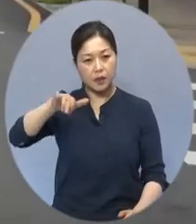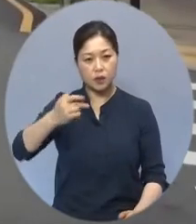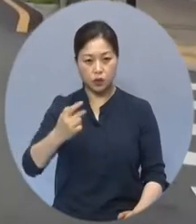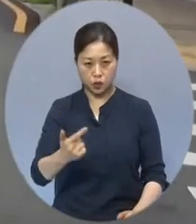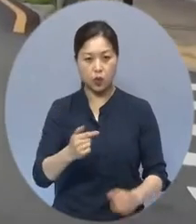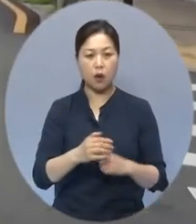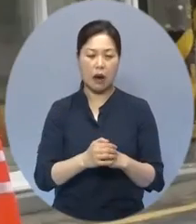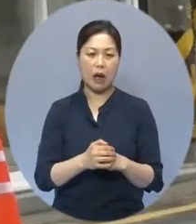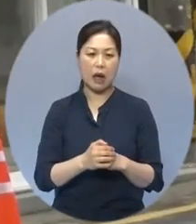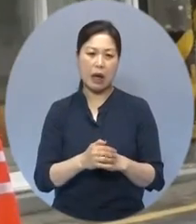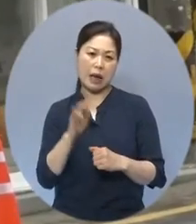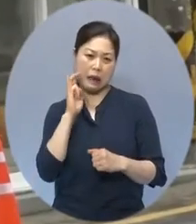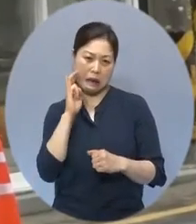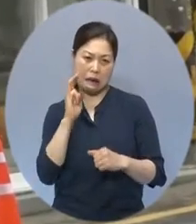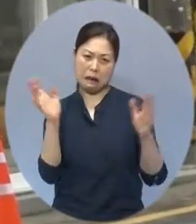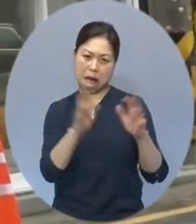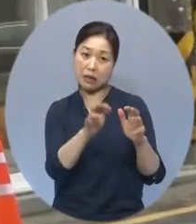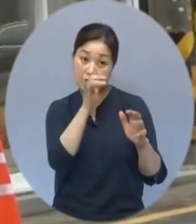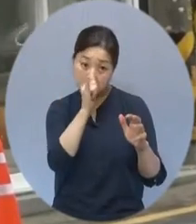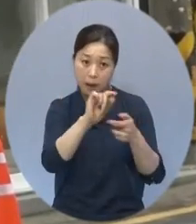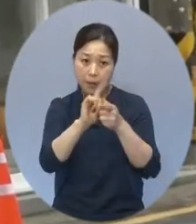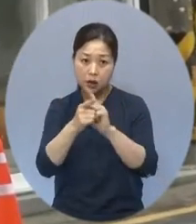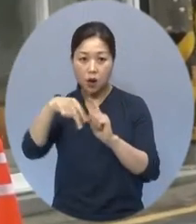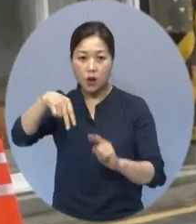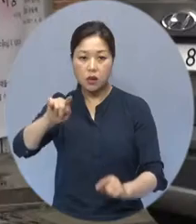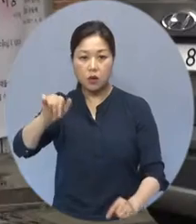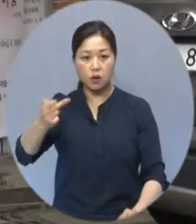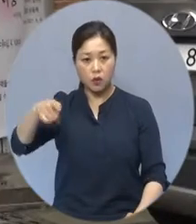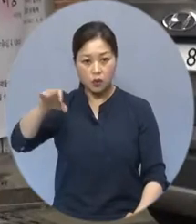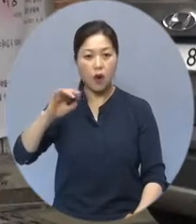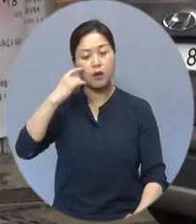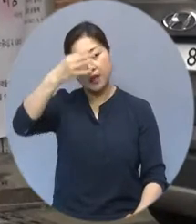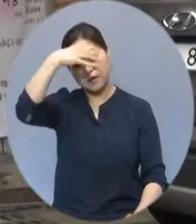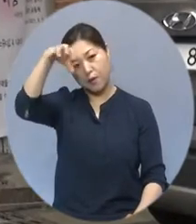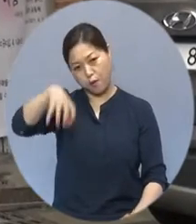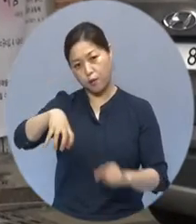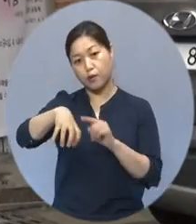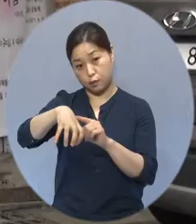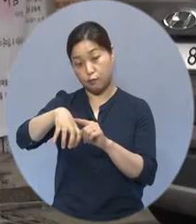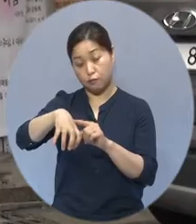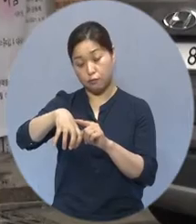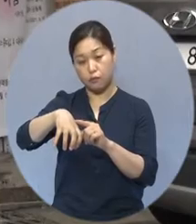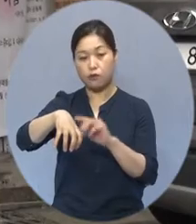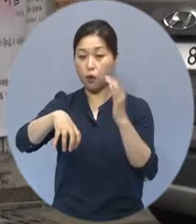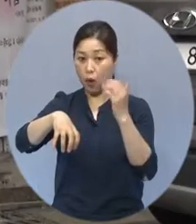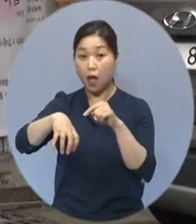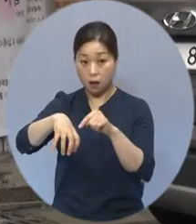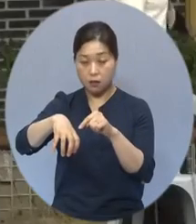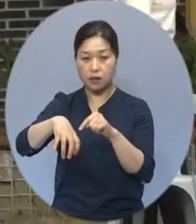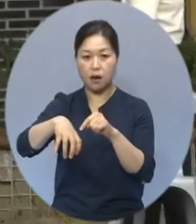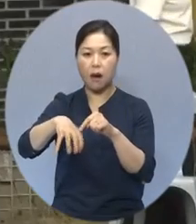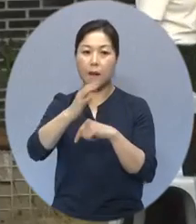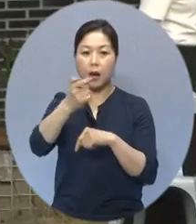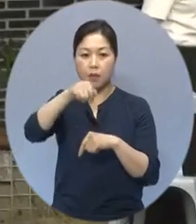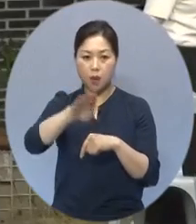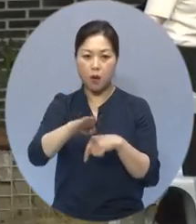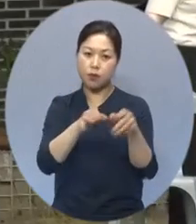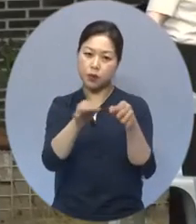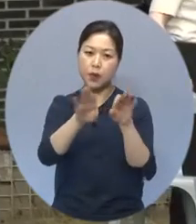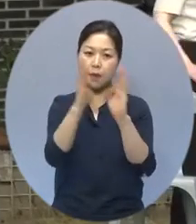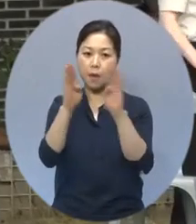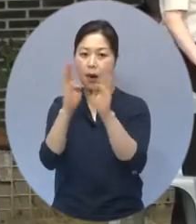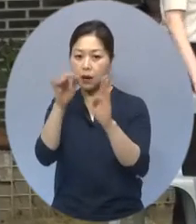성매매 집결지에서 선호송 예술촌으로 탈바꿈한 데 이어 다양한 팝업 스토어들이 문을 열었습니다.